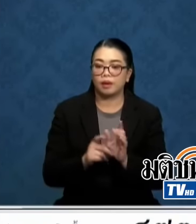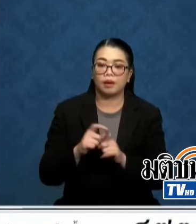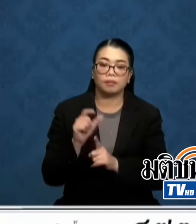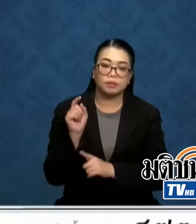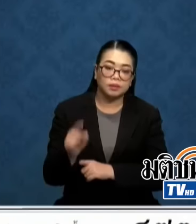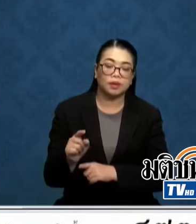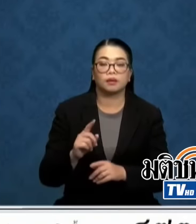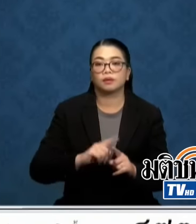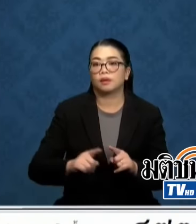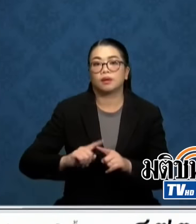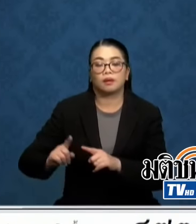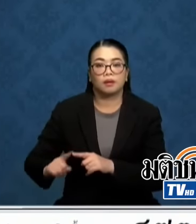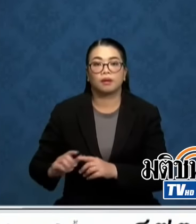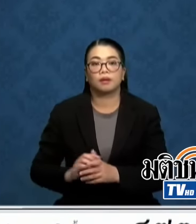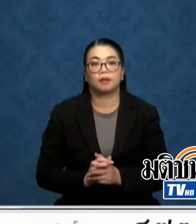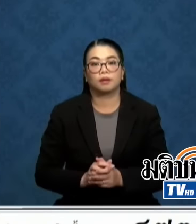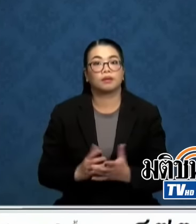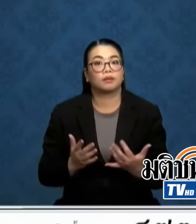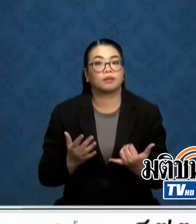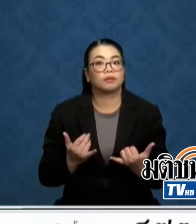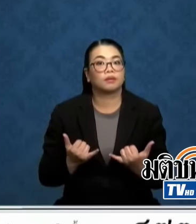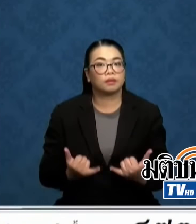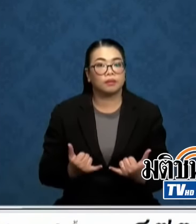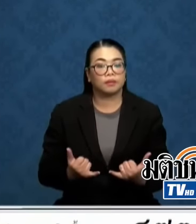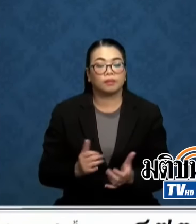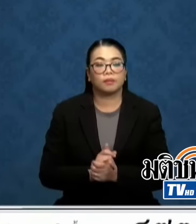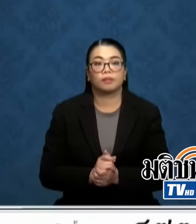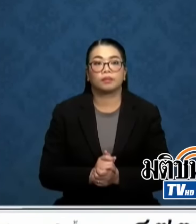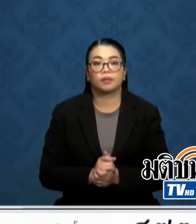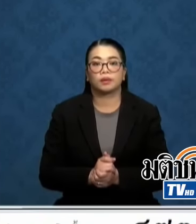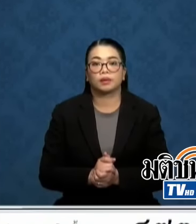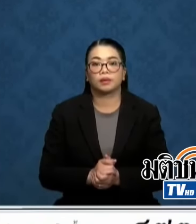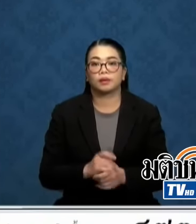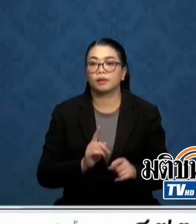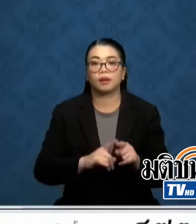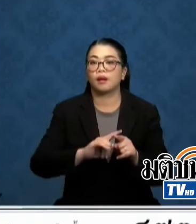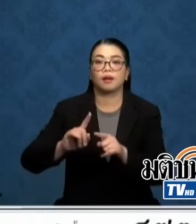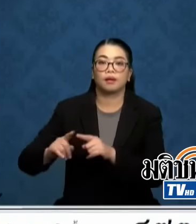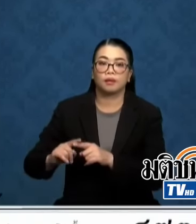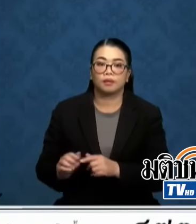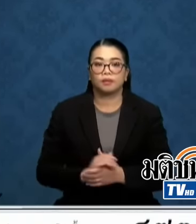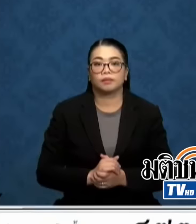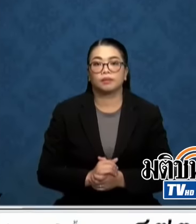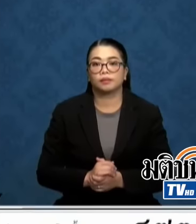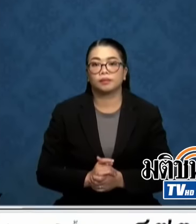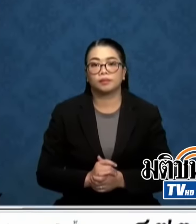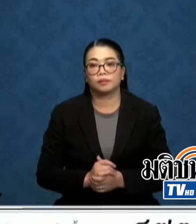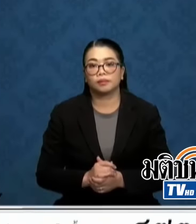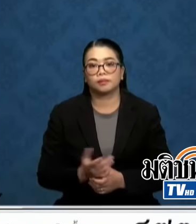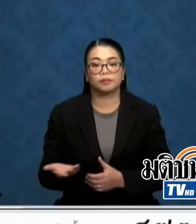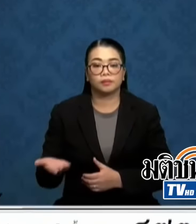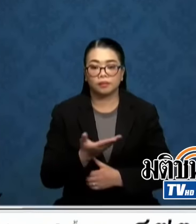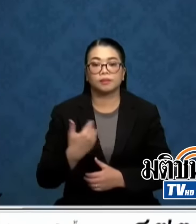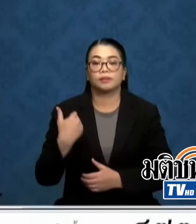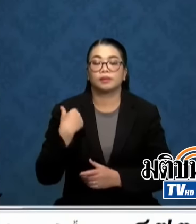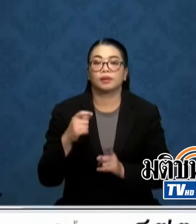สั่งต่างๆถึงตอนนี้สถานการณ์หลายๆอย่างนะครับเรามี